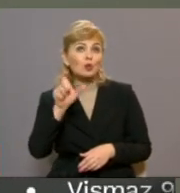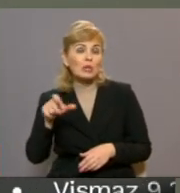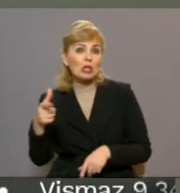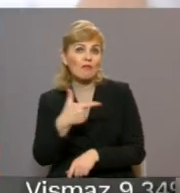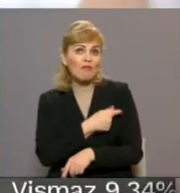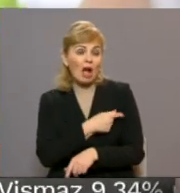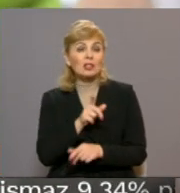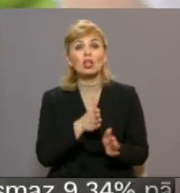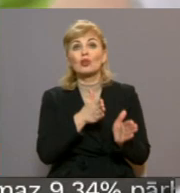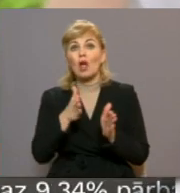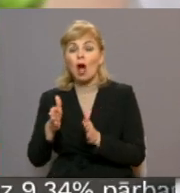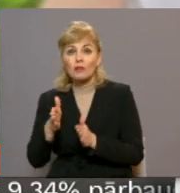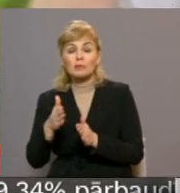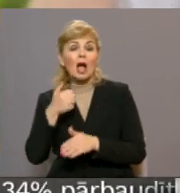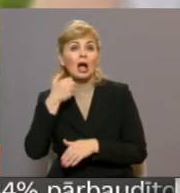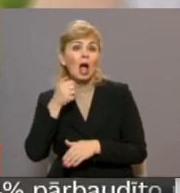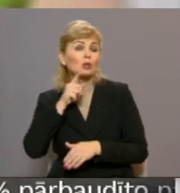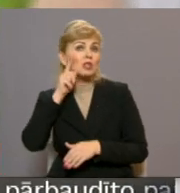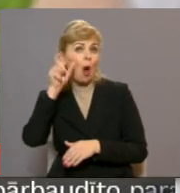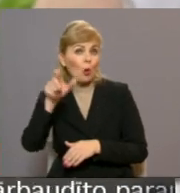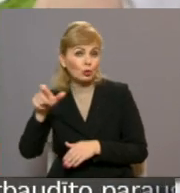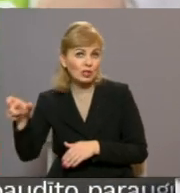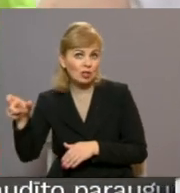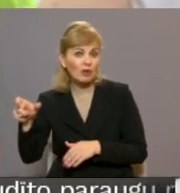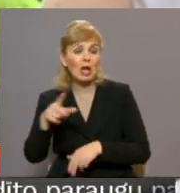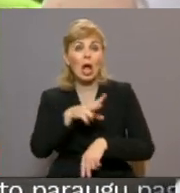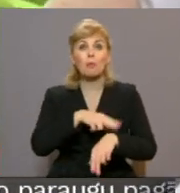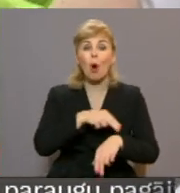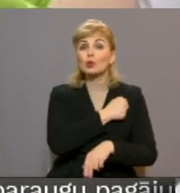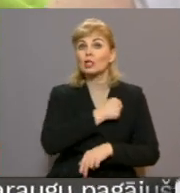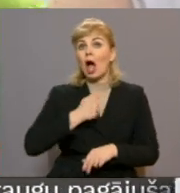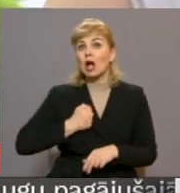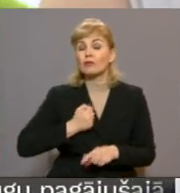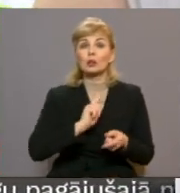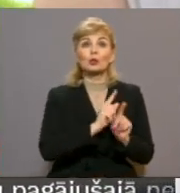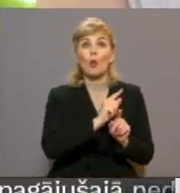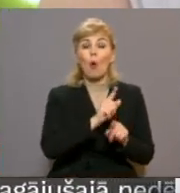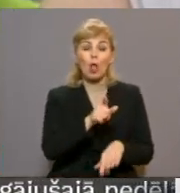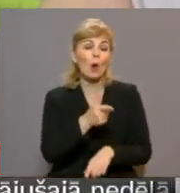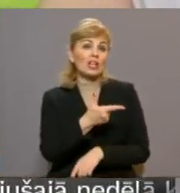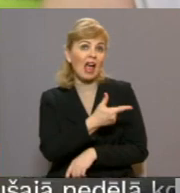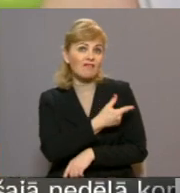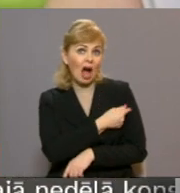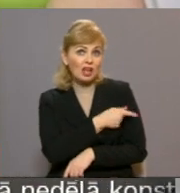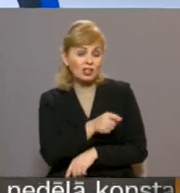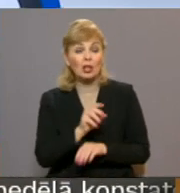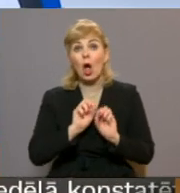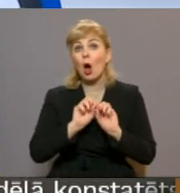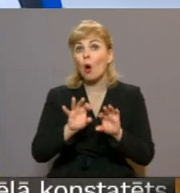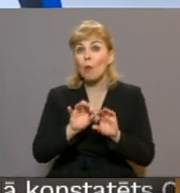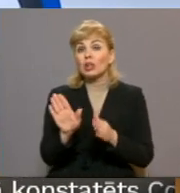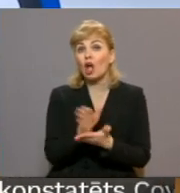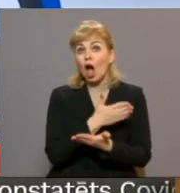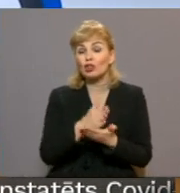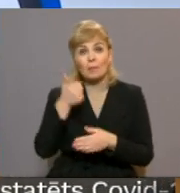ir novirzītas gados jaunāku cilvēku, tostarp policistu, karavīru un skolotāju vakcinācijai. Komentējot šīs